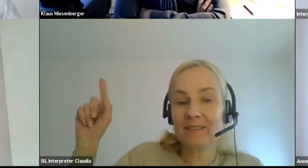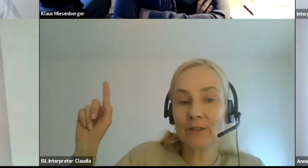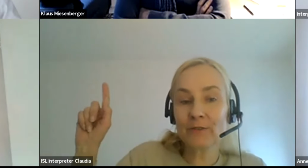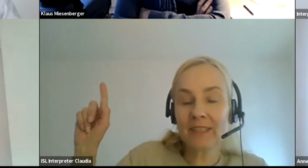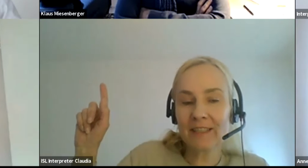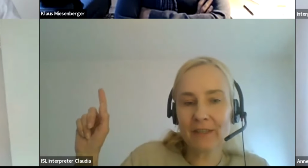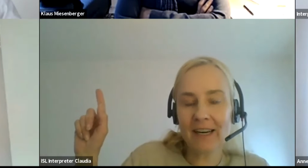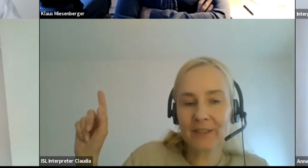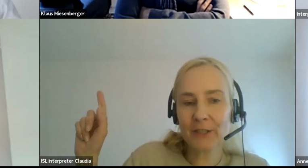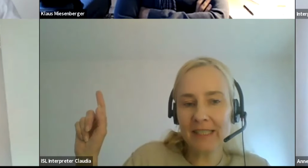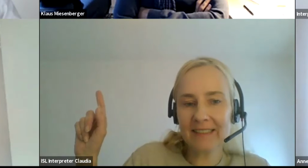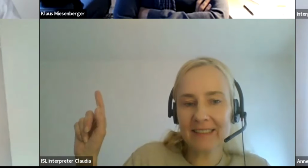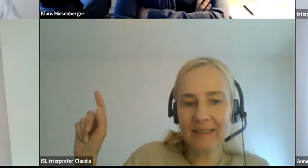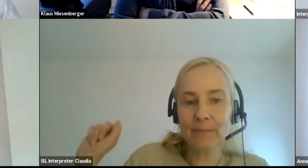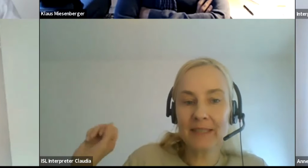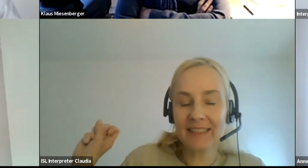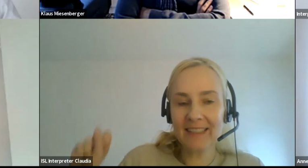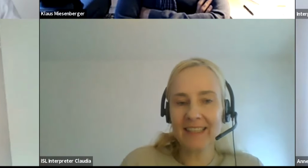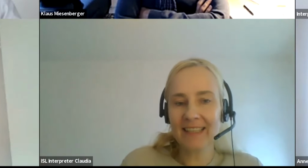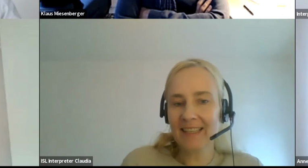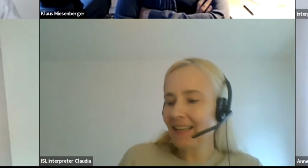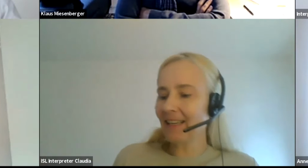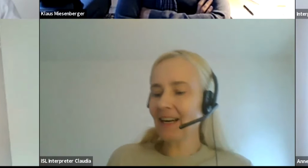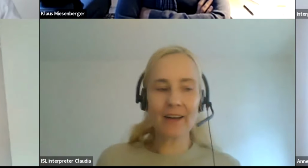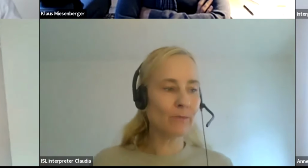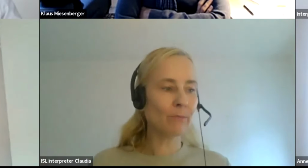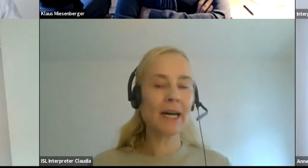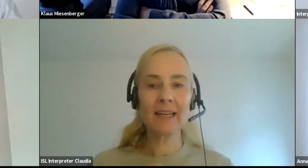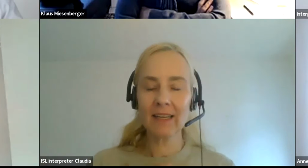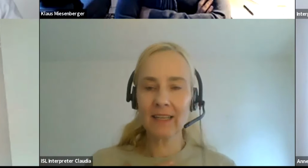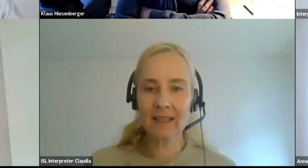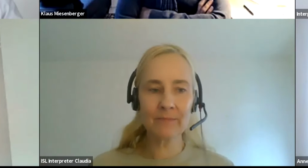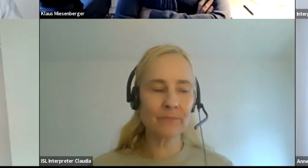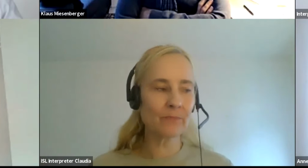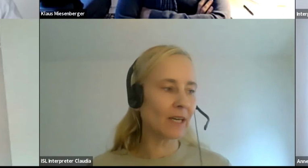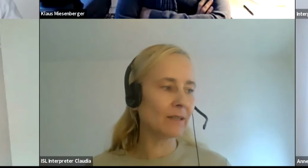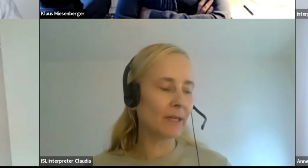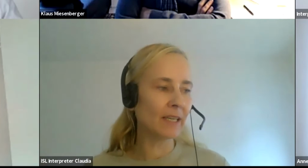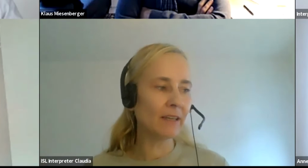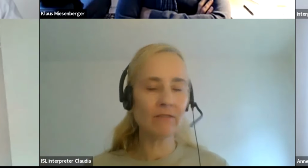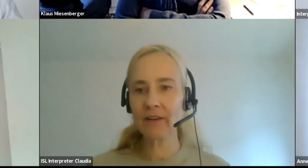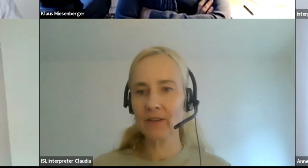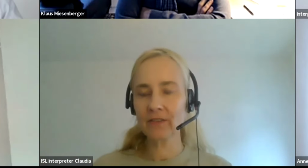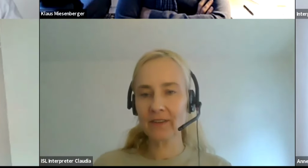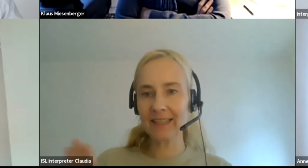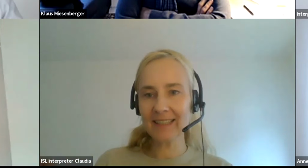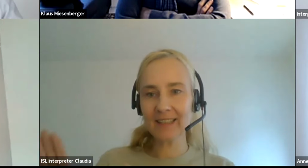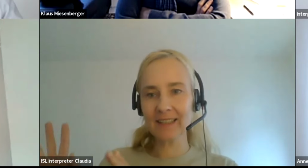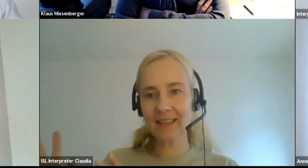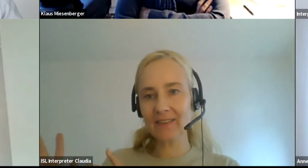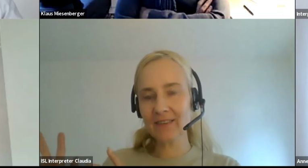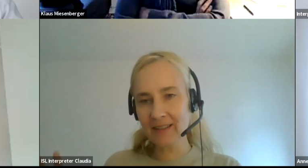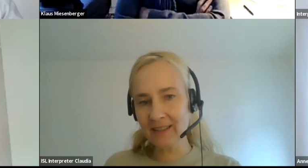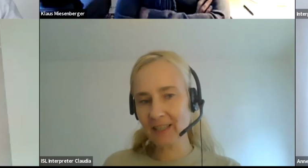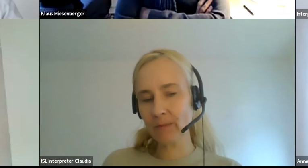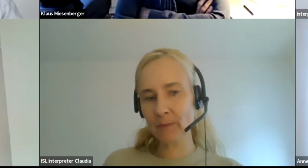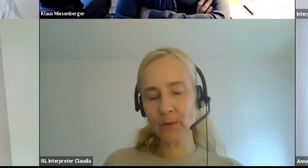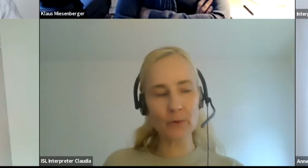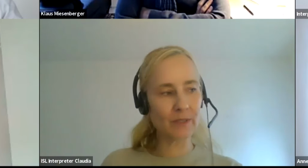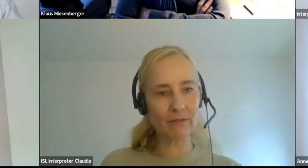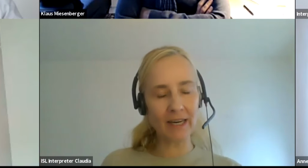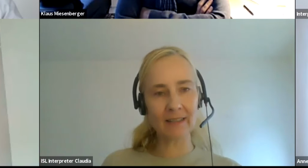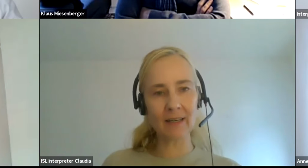Ich dürfte dich eine Frage stellen. Bitte. Ja, bitte. Ja, also mein Hinweis ist, dass ich jetzt nicht